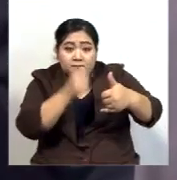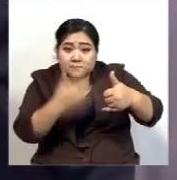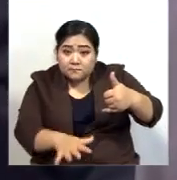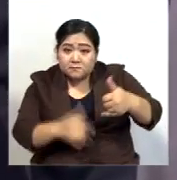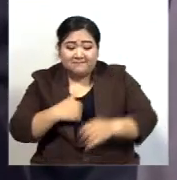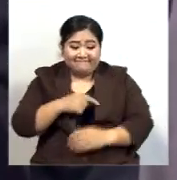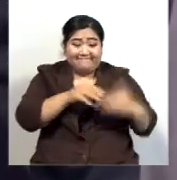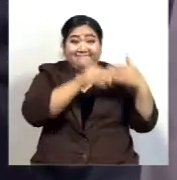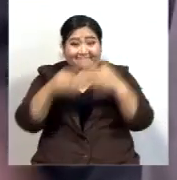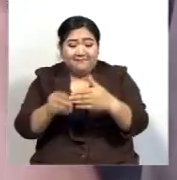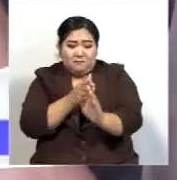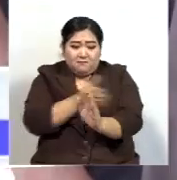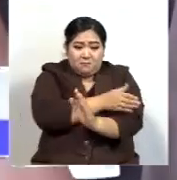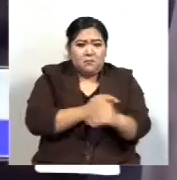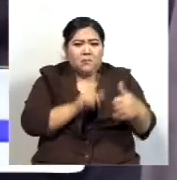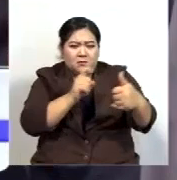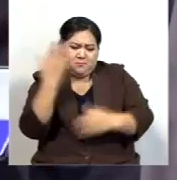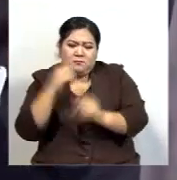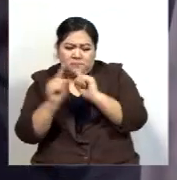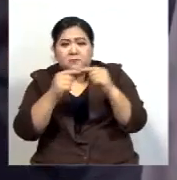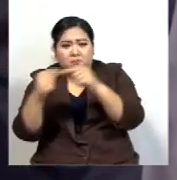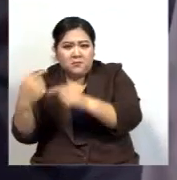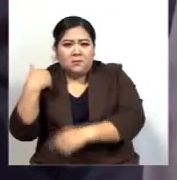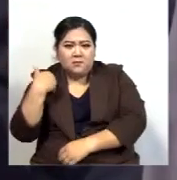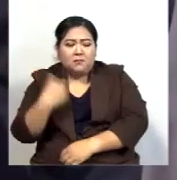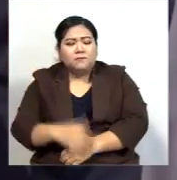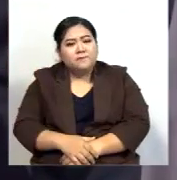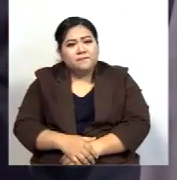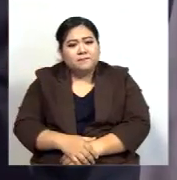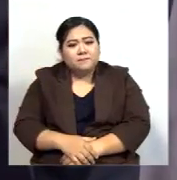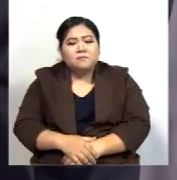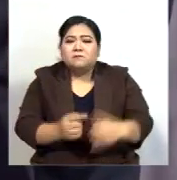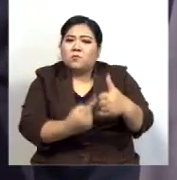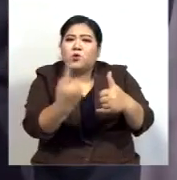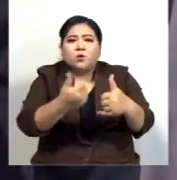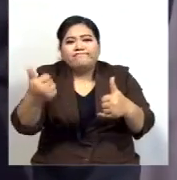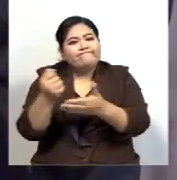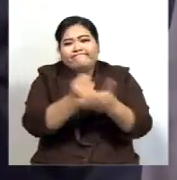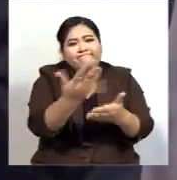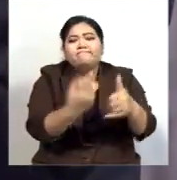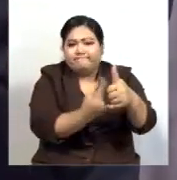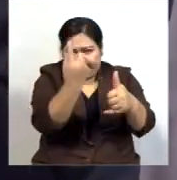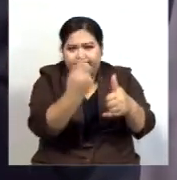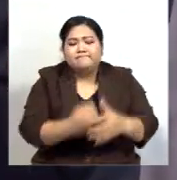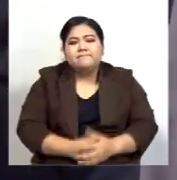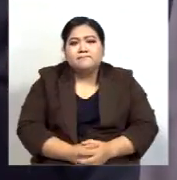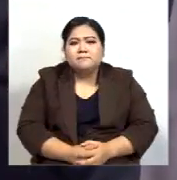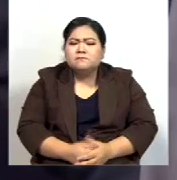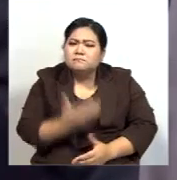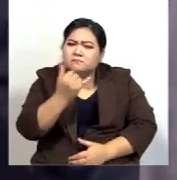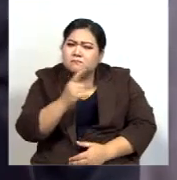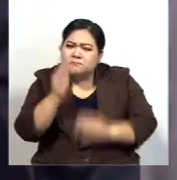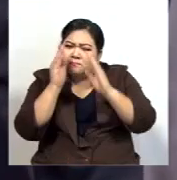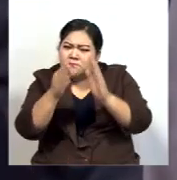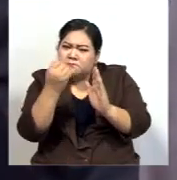ก่อนที่จะมาเนี่ยนะครับแล้วเมื่อกี้ก็มาพูดคุยต่อขนาดนี้คนเดียวครับ ยาน้อมใจจูงใจขนาดนี้เราพูดเป้าไป